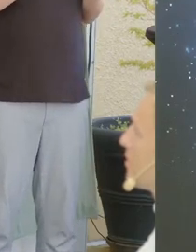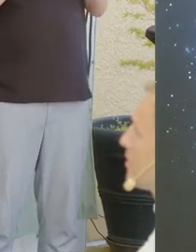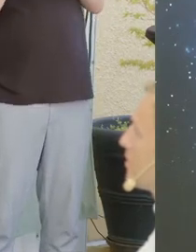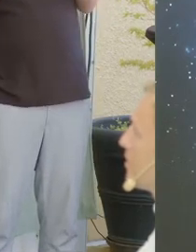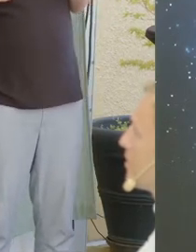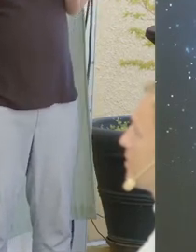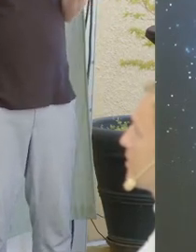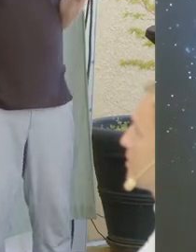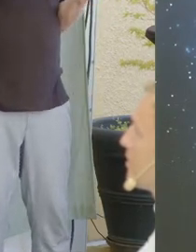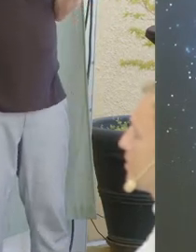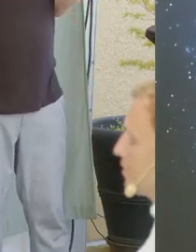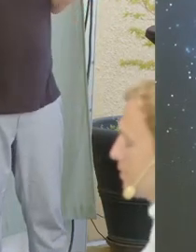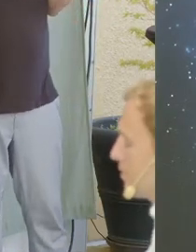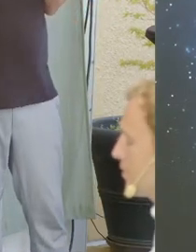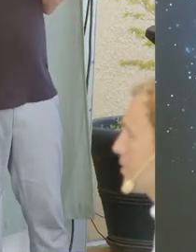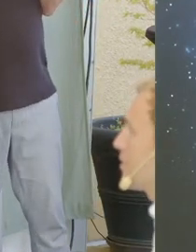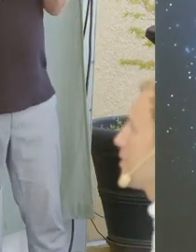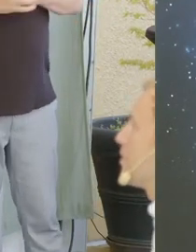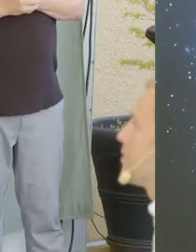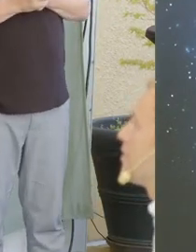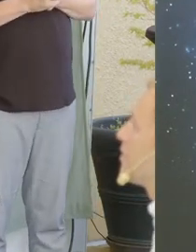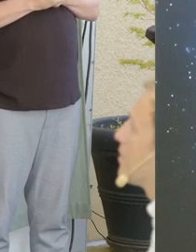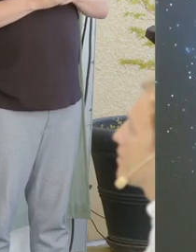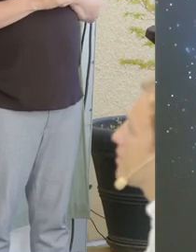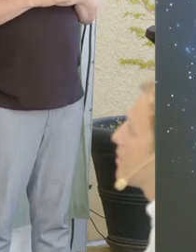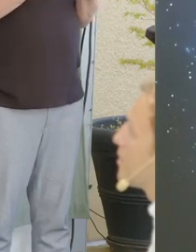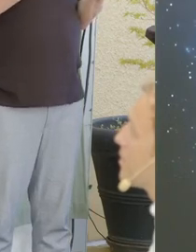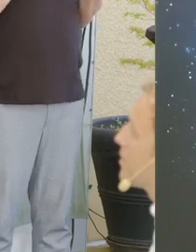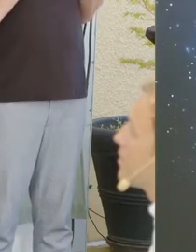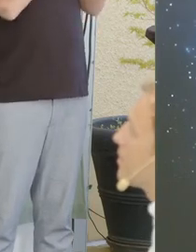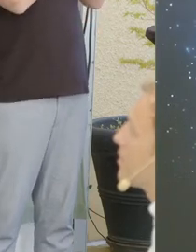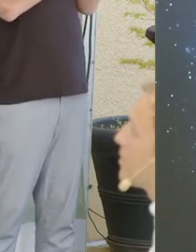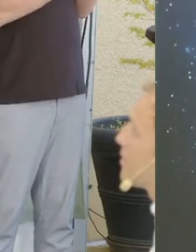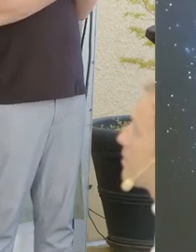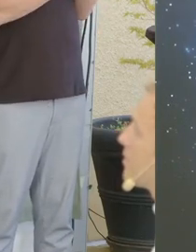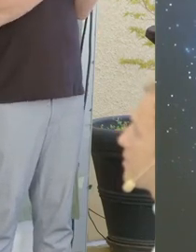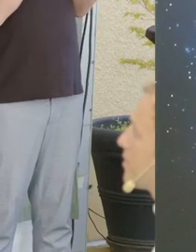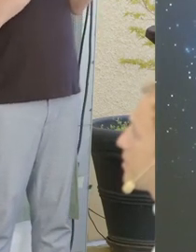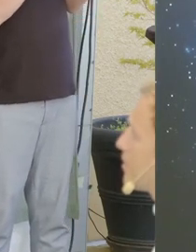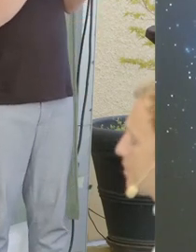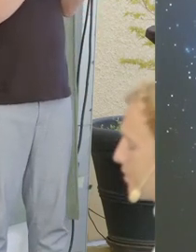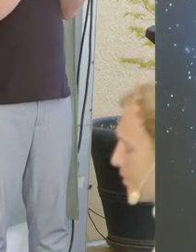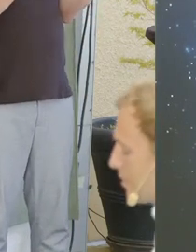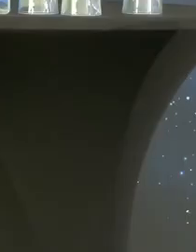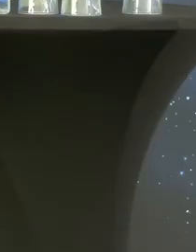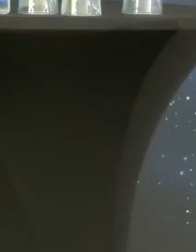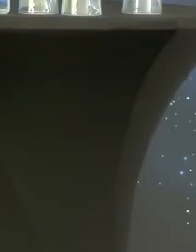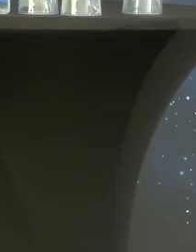den infrastruktur som krävs för att forskare faktiskt ska kunna använda sig av det digitaliserade material som finns redan